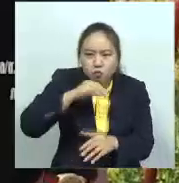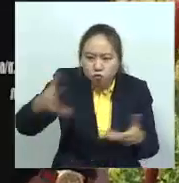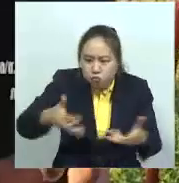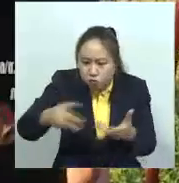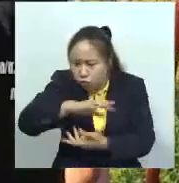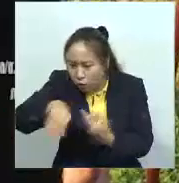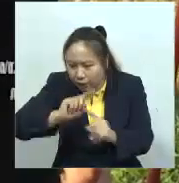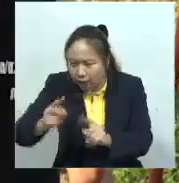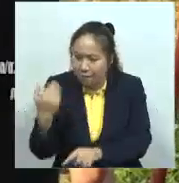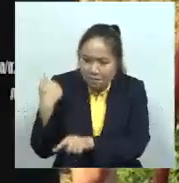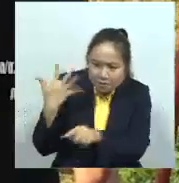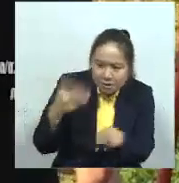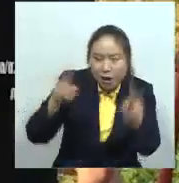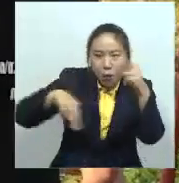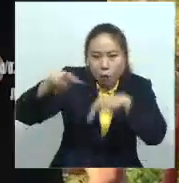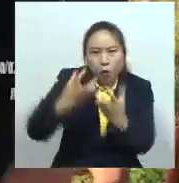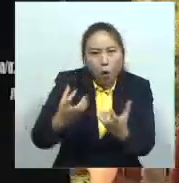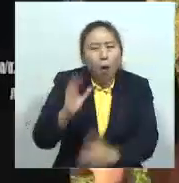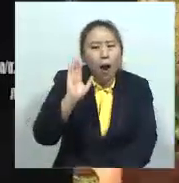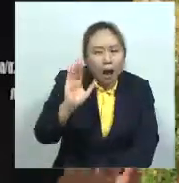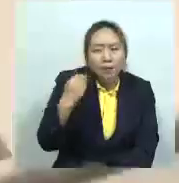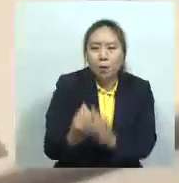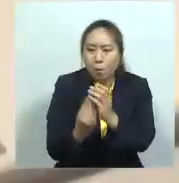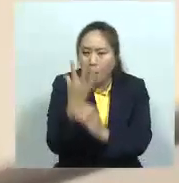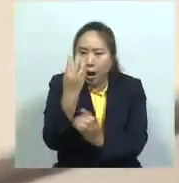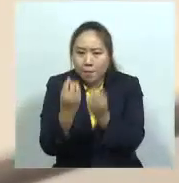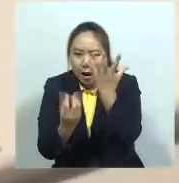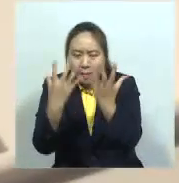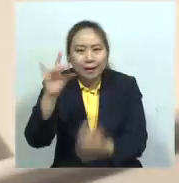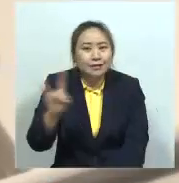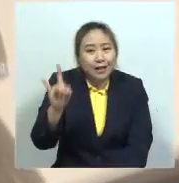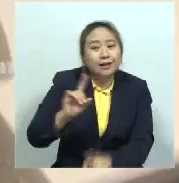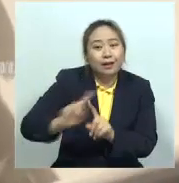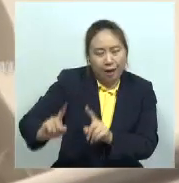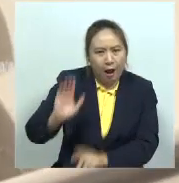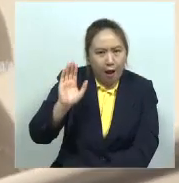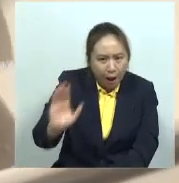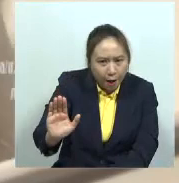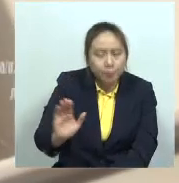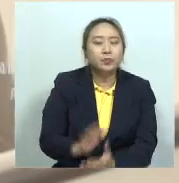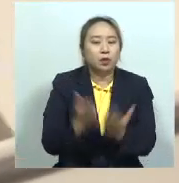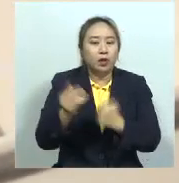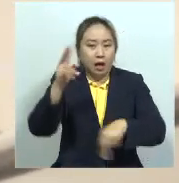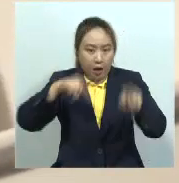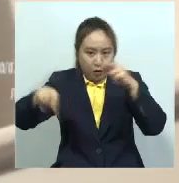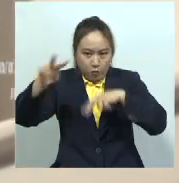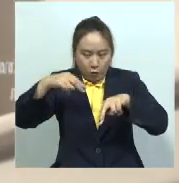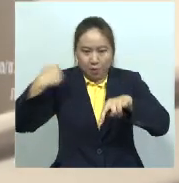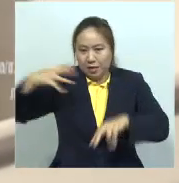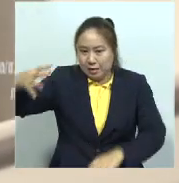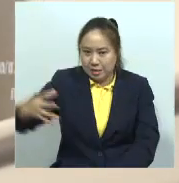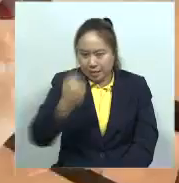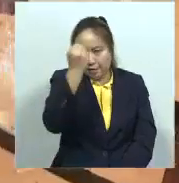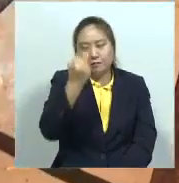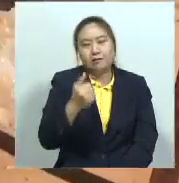รรวมไปถึงสินค้าต้องห้ามทั้งพันธุ์ไม้ป่าแล้วก็สัตว์ป่านะคะจากการตรวจเข้มเจ้าหน้าที่สามารถตรวจยึด